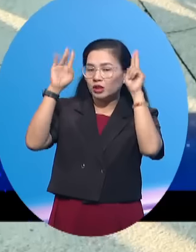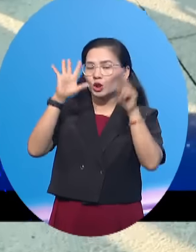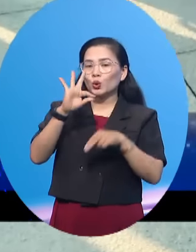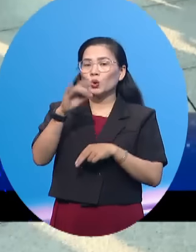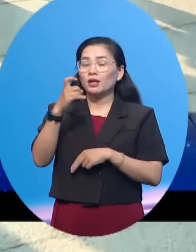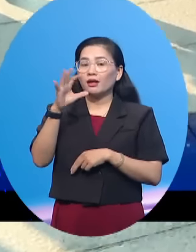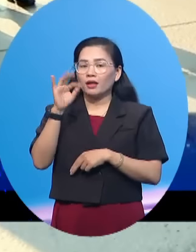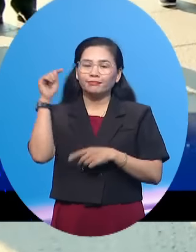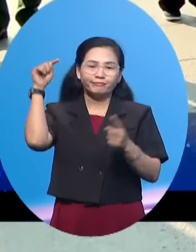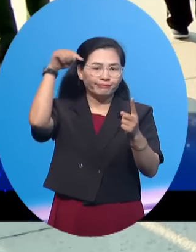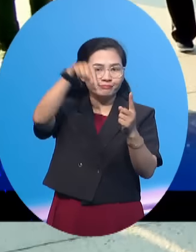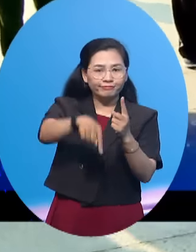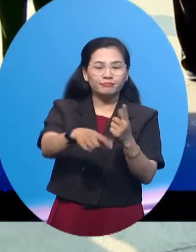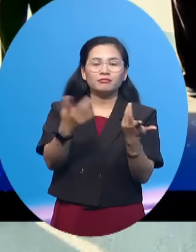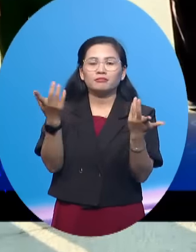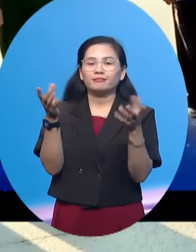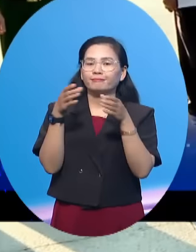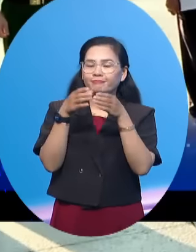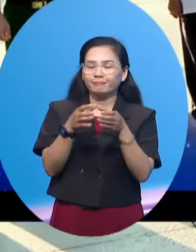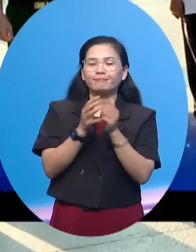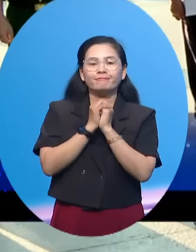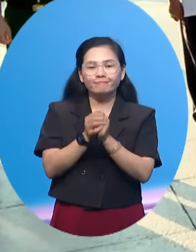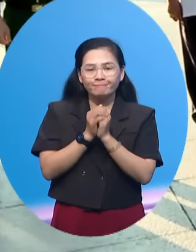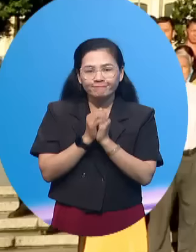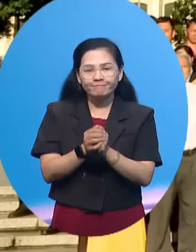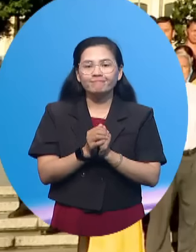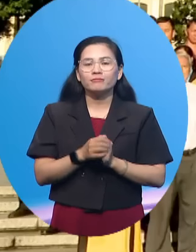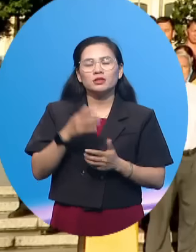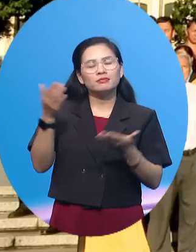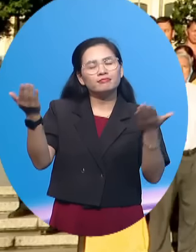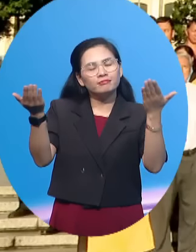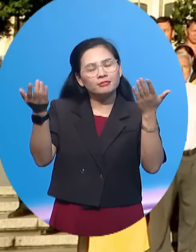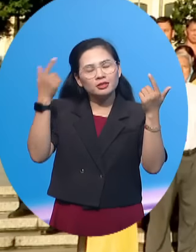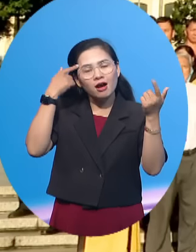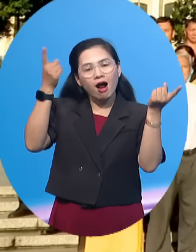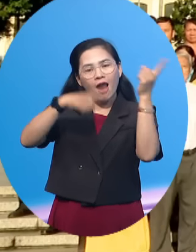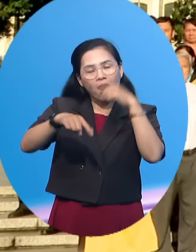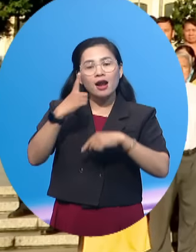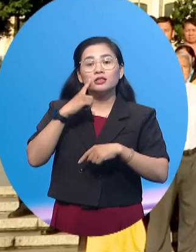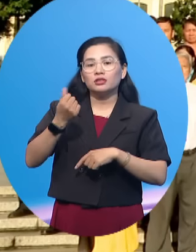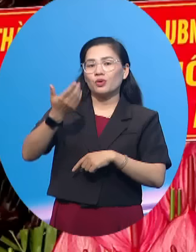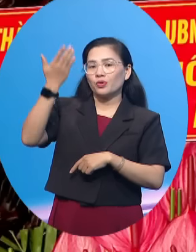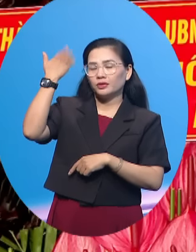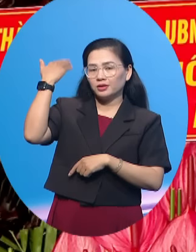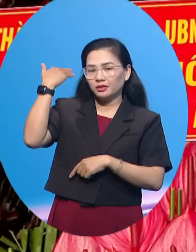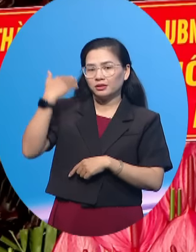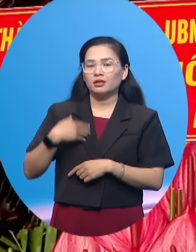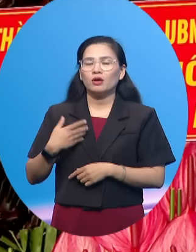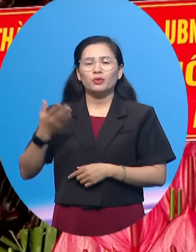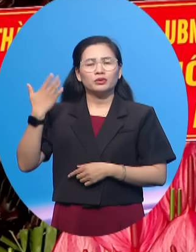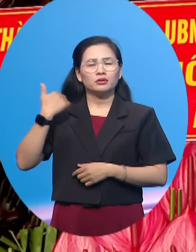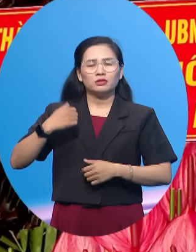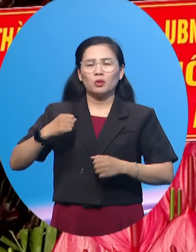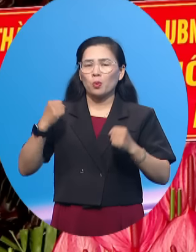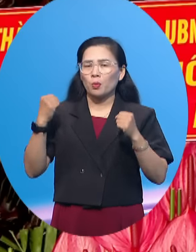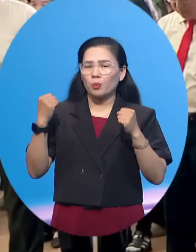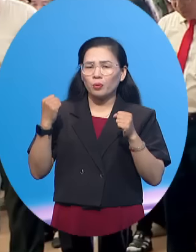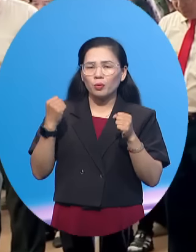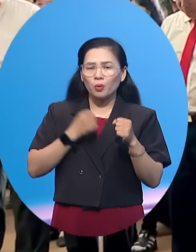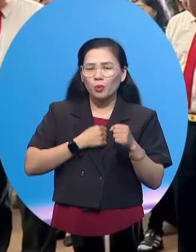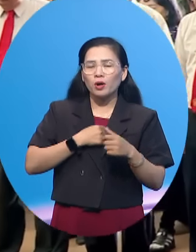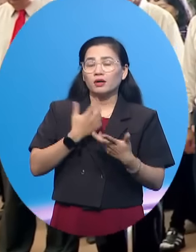truyền thống 94 năm xây dựng và phát triển của Mặt trận Dân tộc Thống nhất Việt Nam, Mặt trận Tổ quốc Việt Nam, tiếp nối truyền thống hào hùng của dân tộc cùng với thành phố